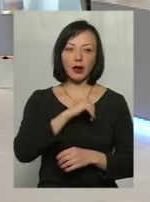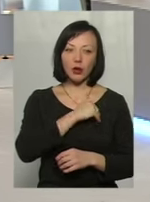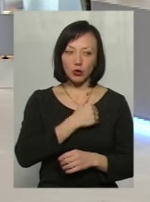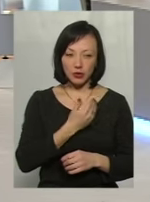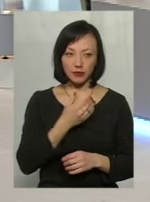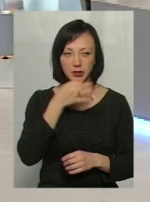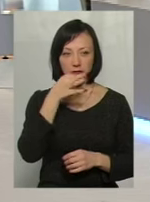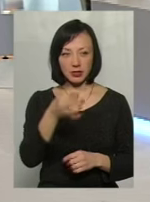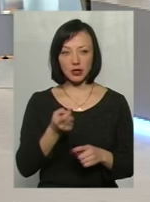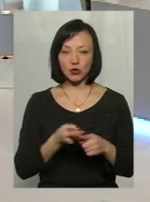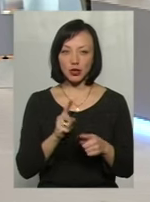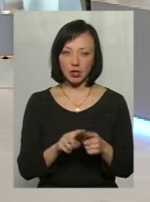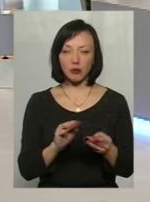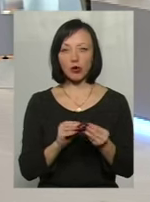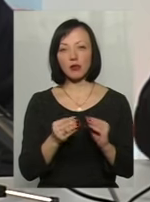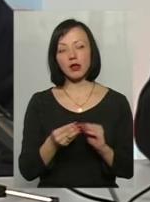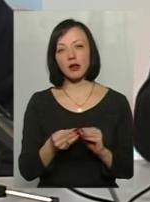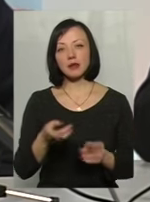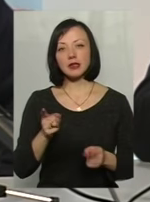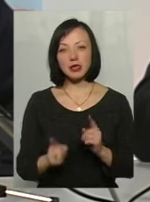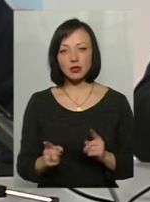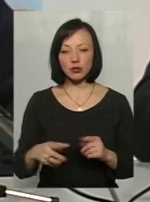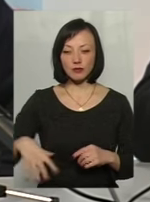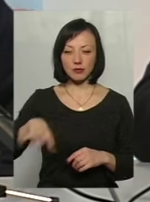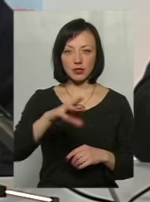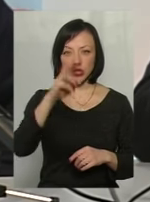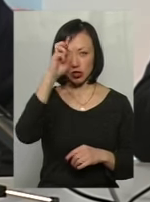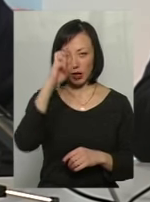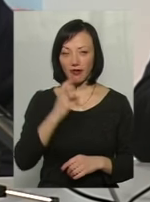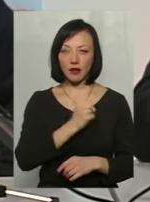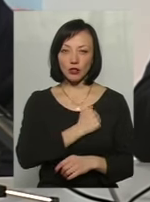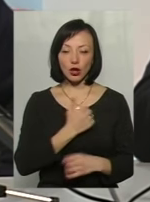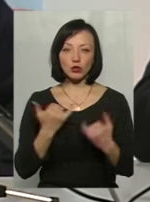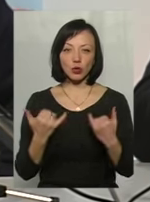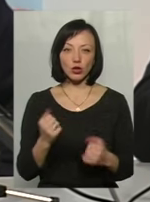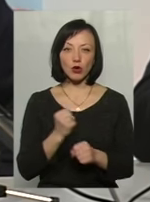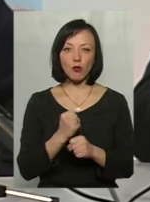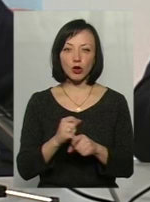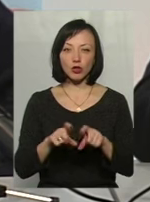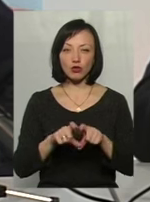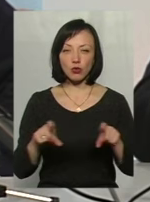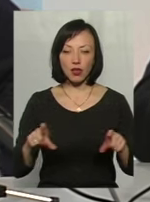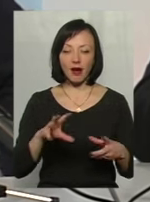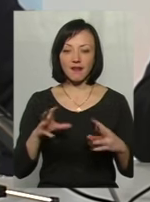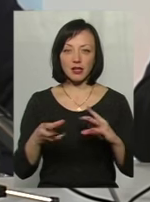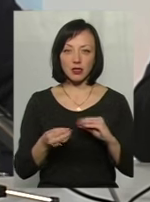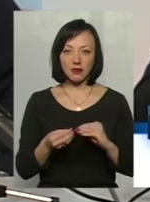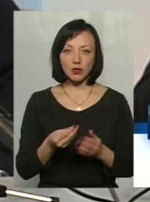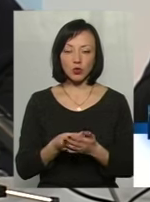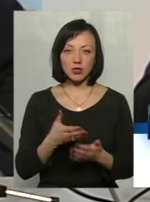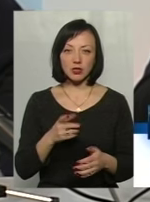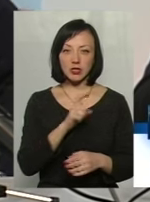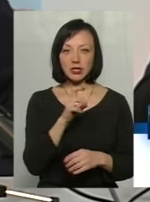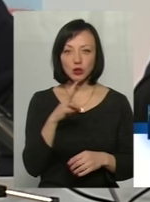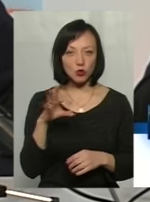що це проблема, як сказав Роман Дмитрович, дійсно державна. На жаль, сьогодні робота школи, ефективність її оцінюється от